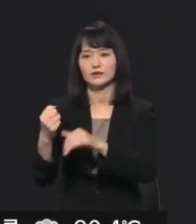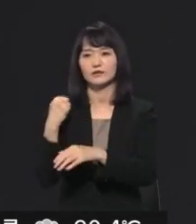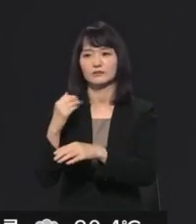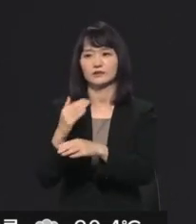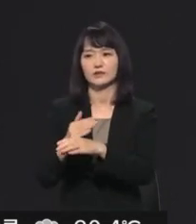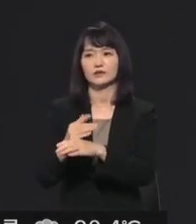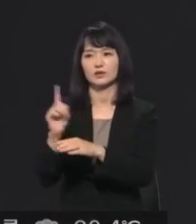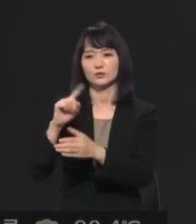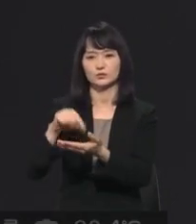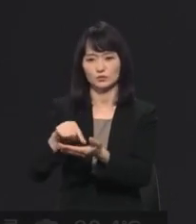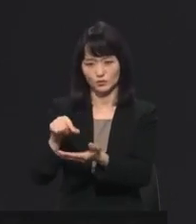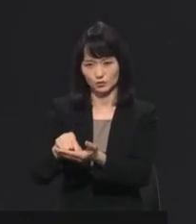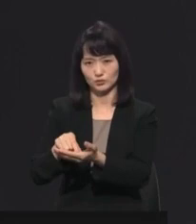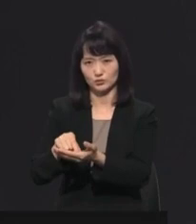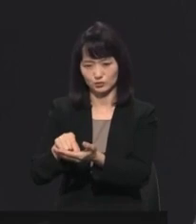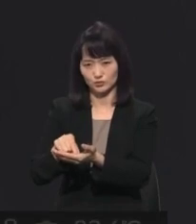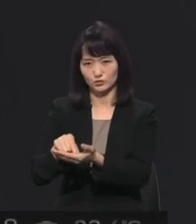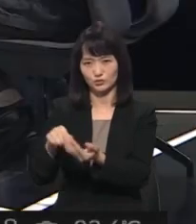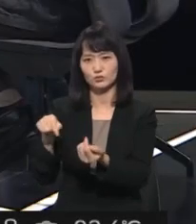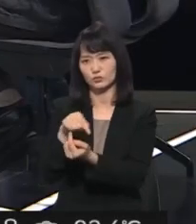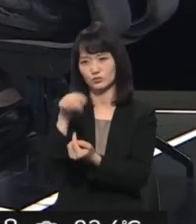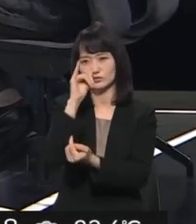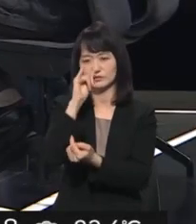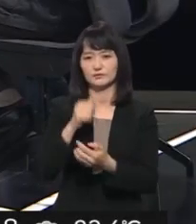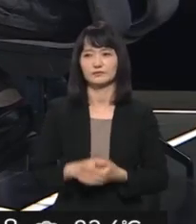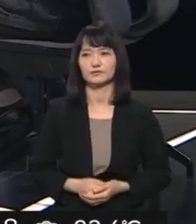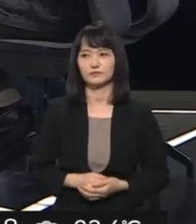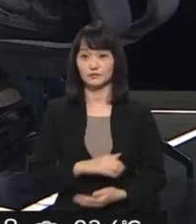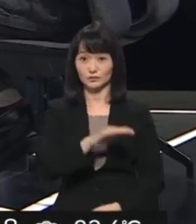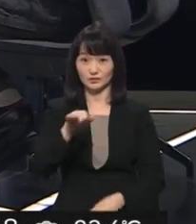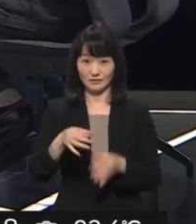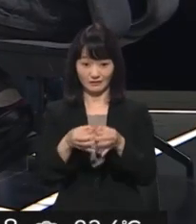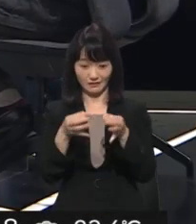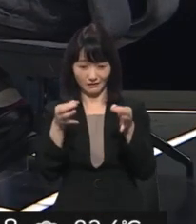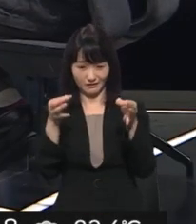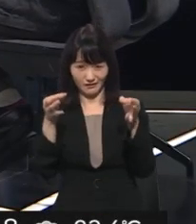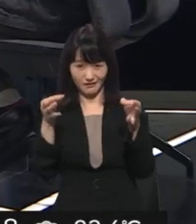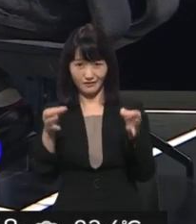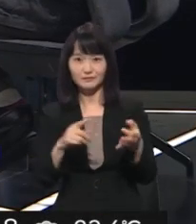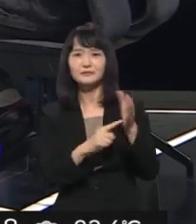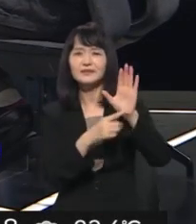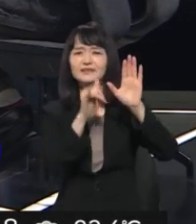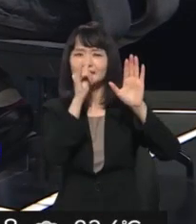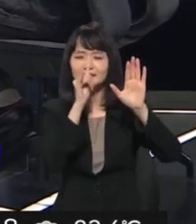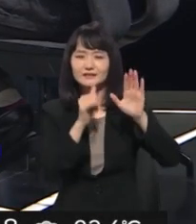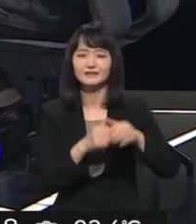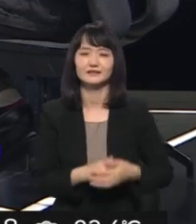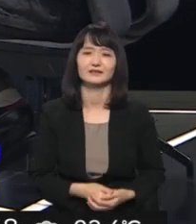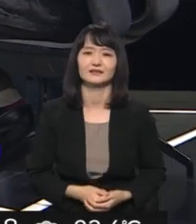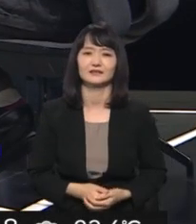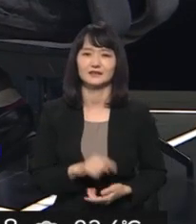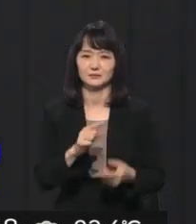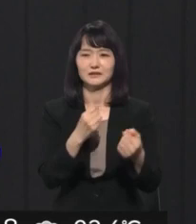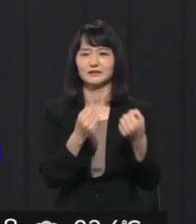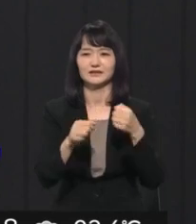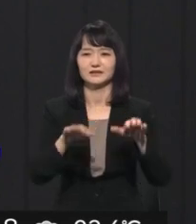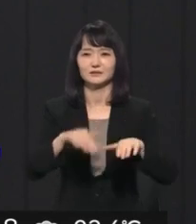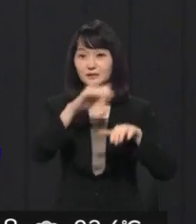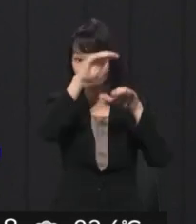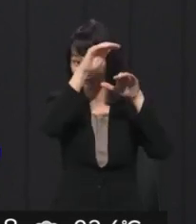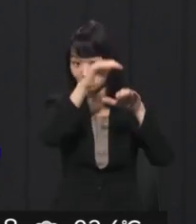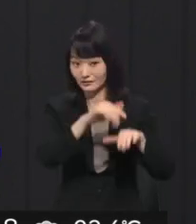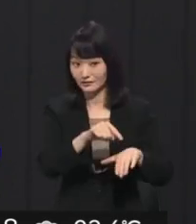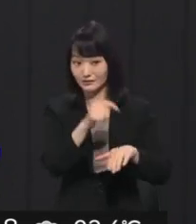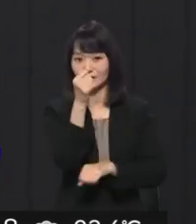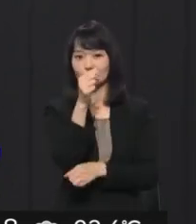길입니다 그 저도 오랜만이라고 저희가 이제 약하다는 걸 좀 그런 부분이 있지만 평가가 들어가지만 예 그럼에도 불구하고 이번 멧세지 자체는